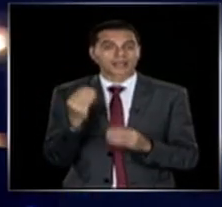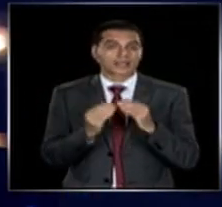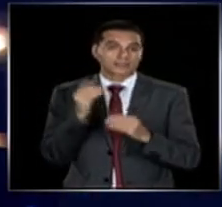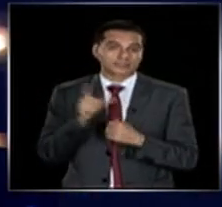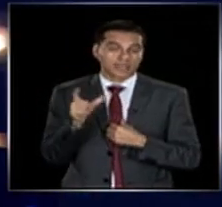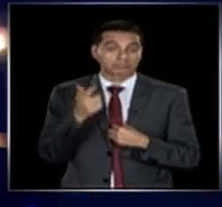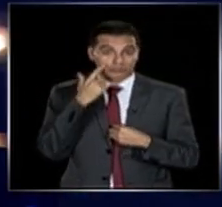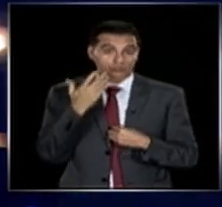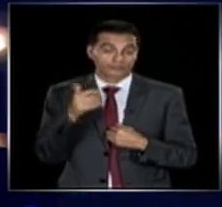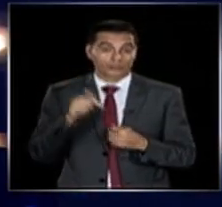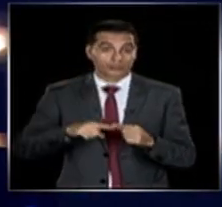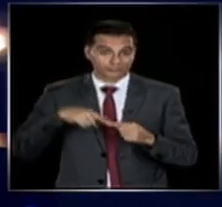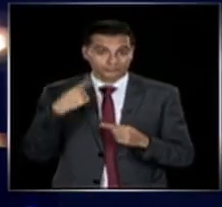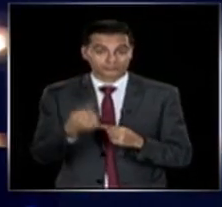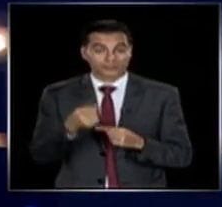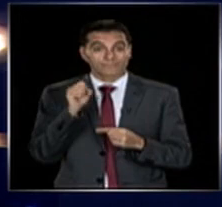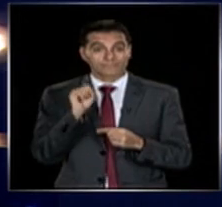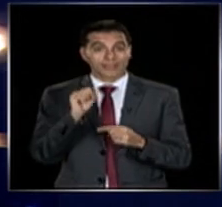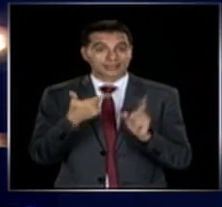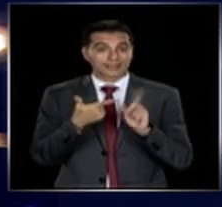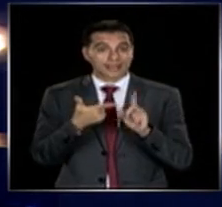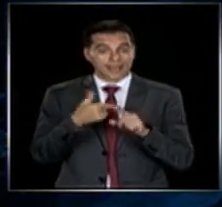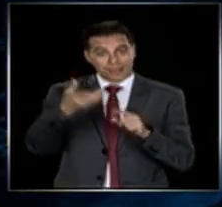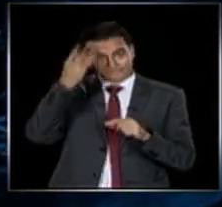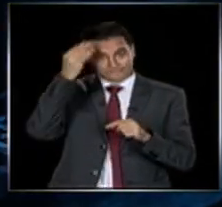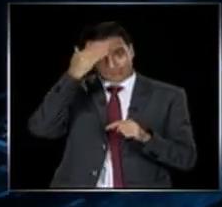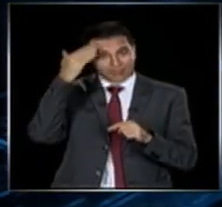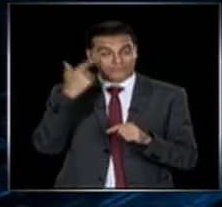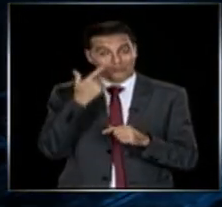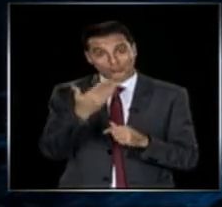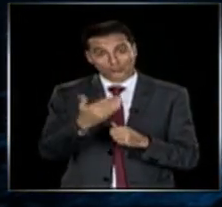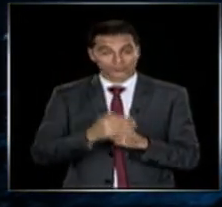نقطة. ودلوقتي مع الفقرة الثانية، فقرة المعرفة.